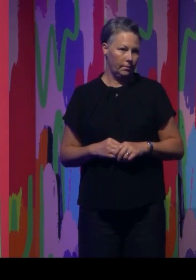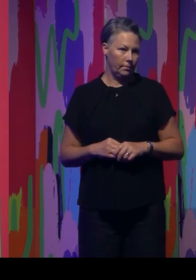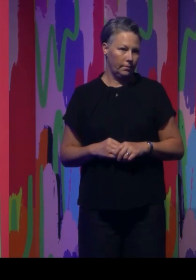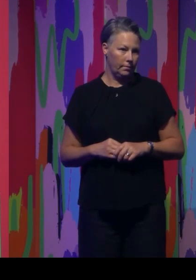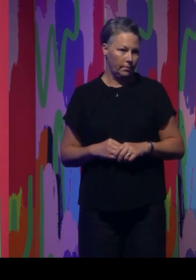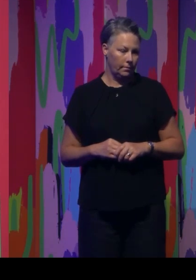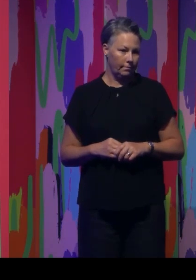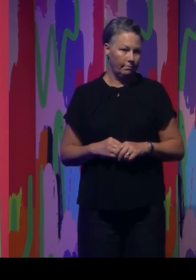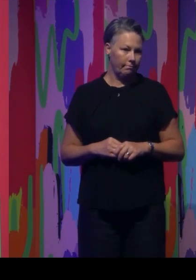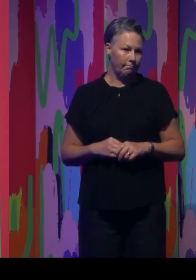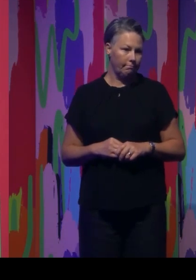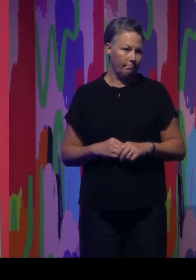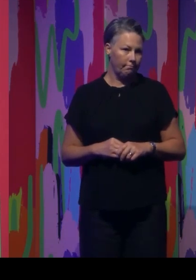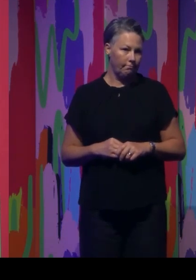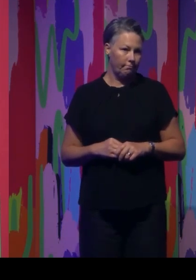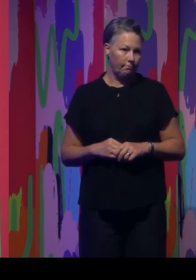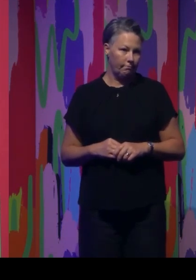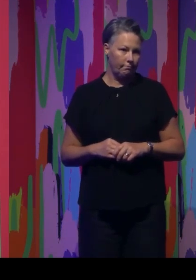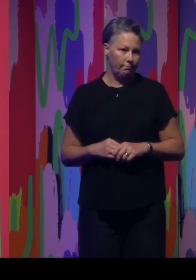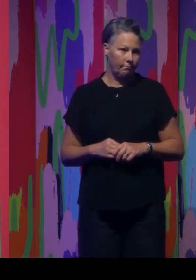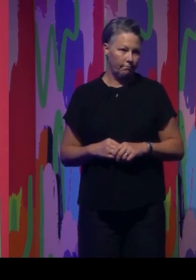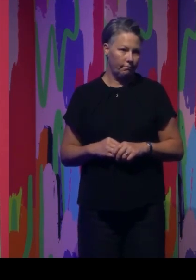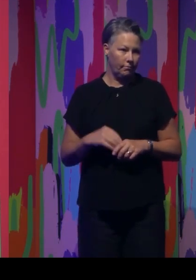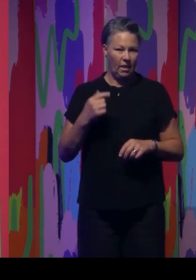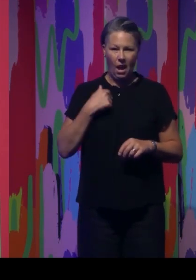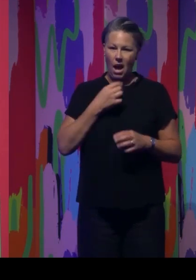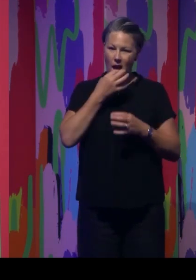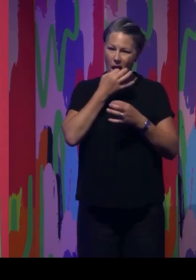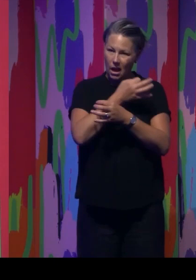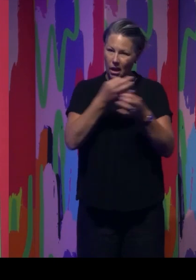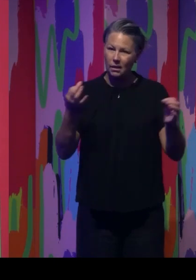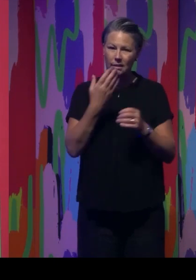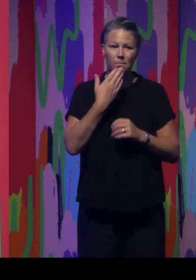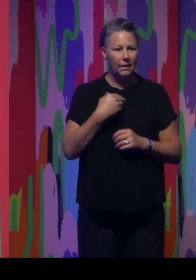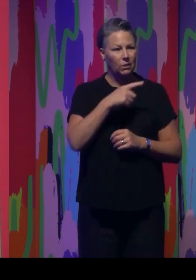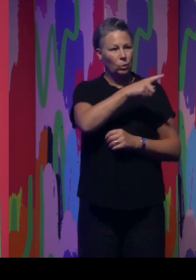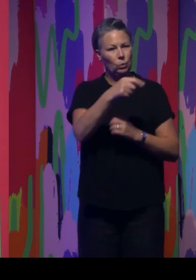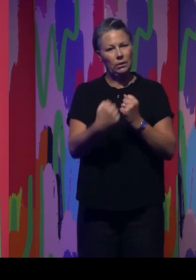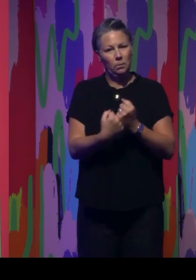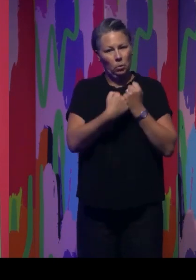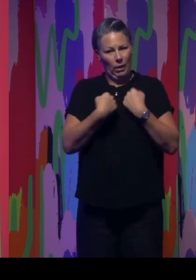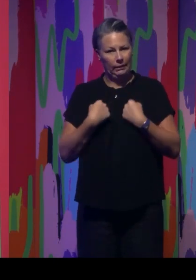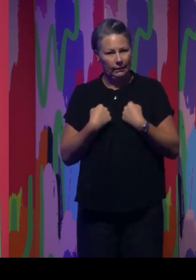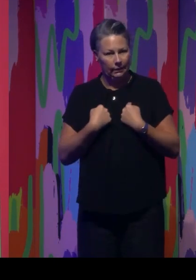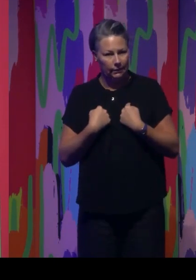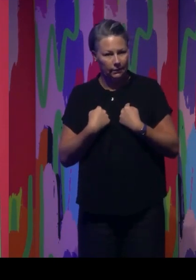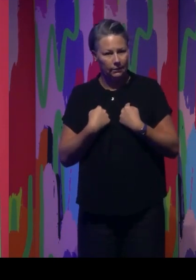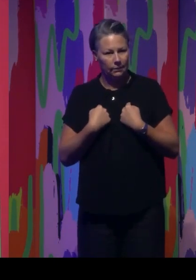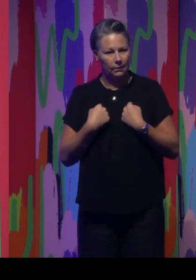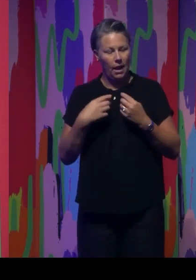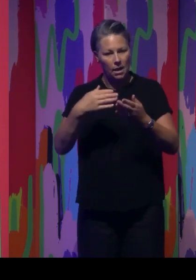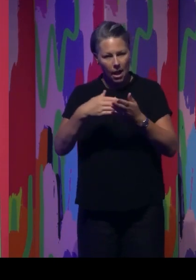হবেন. I would urge everyone to put their sincere comments and effort and support to